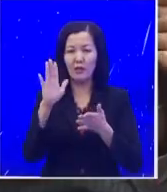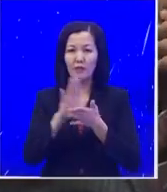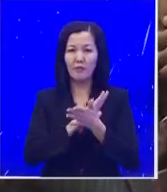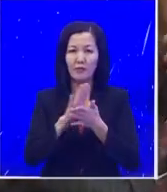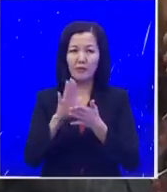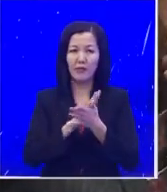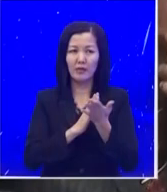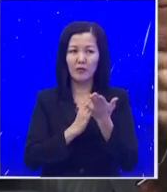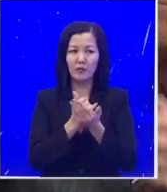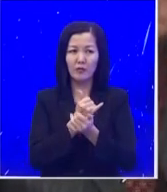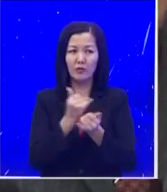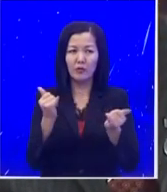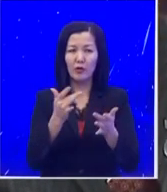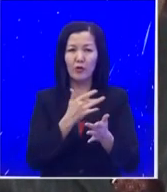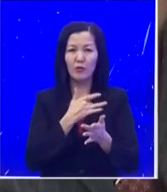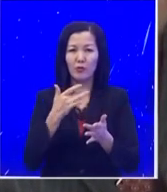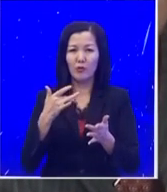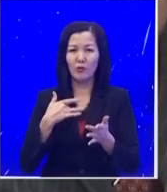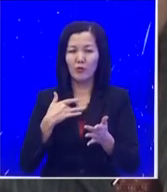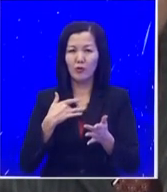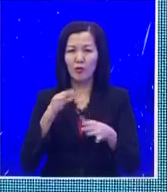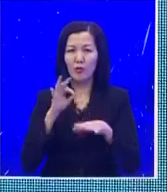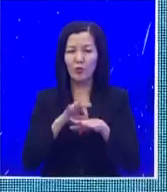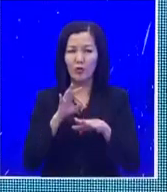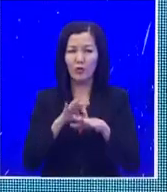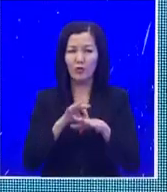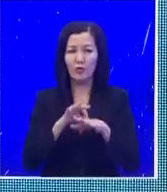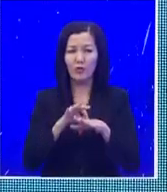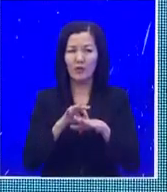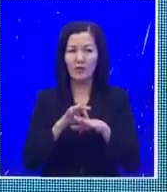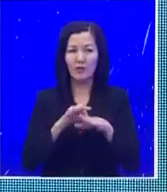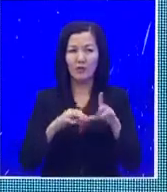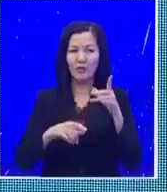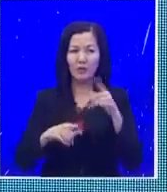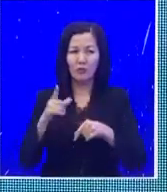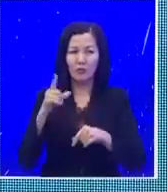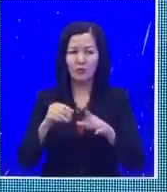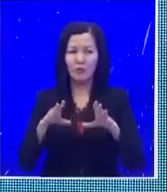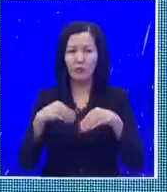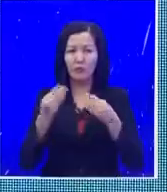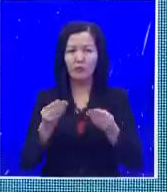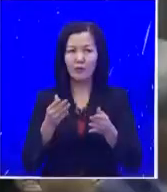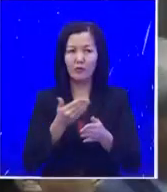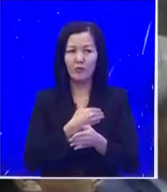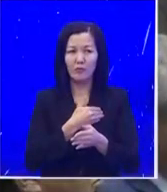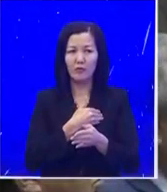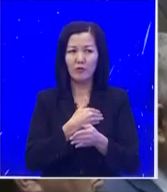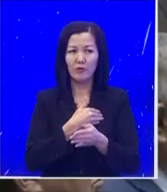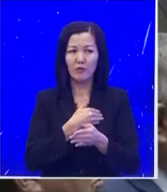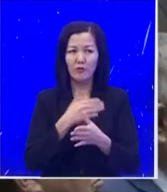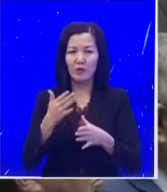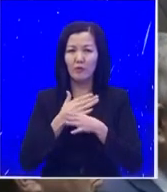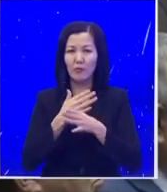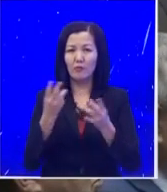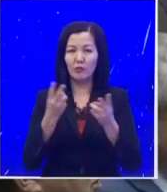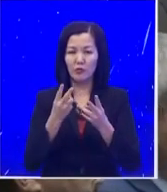бесплатно туберкулез ауыратын ауруларға түстім беріп тұрдым. Он хочет на оборудование. Давай поможем.